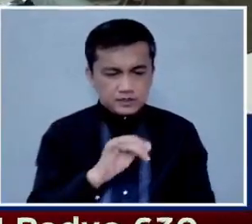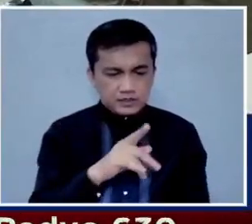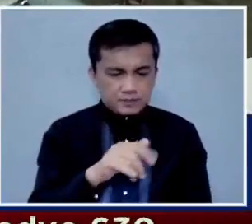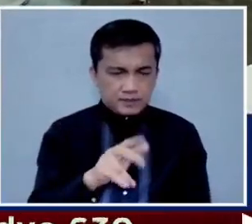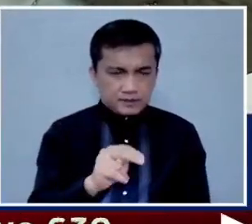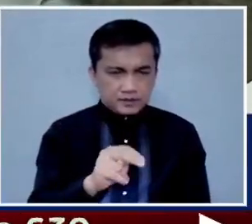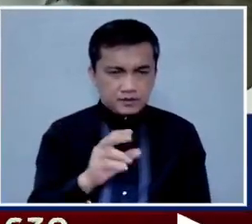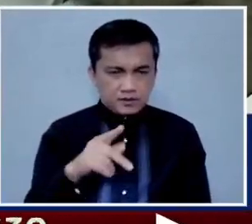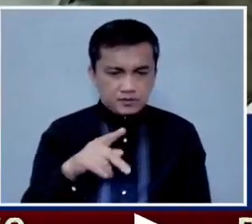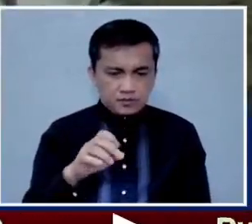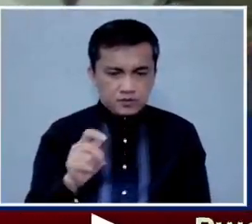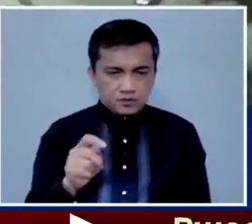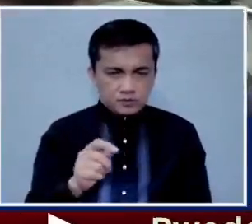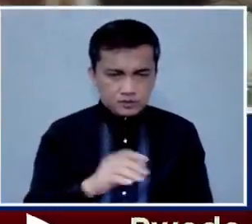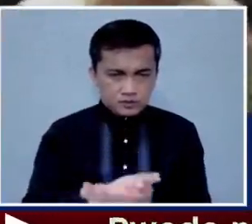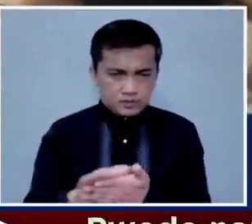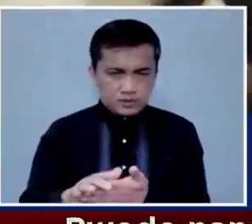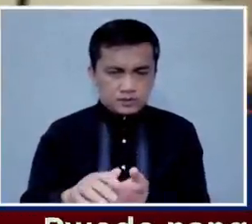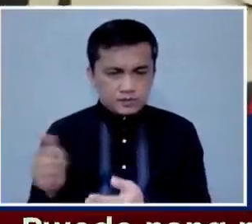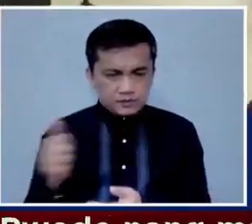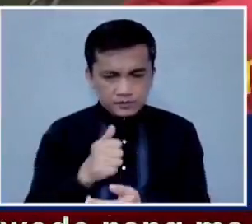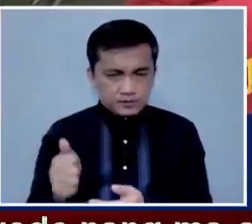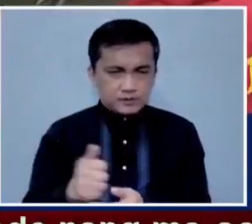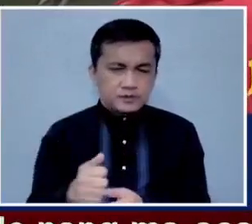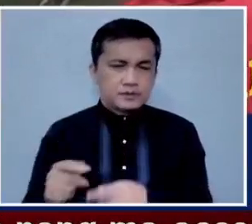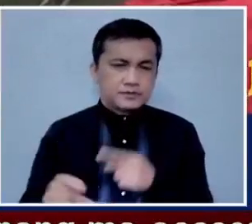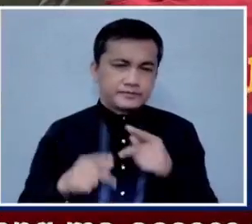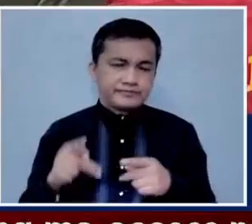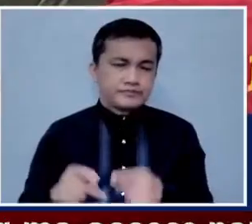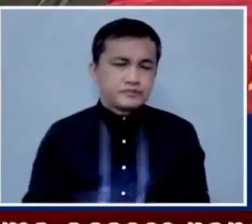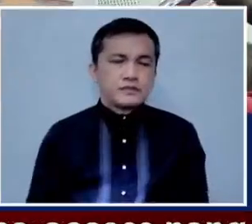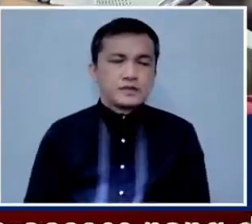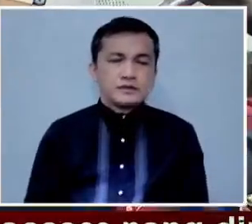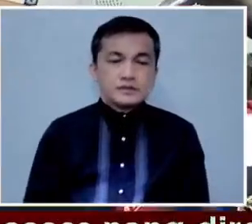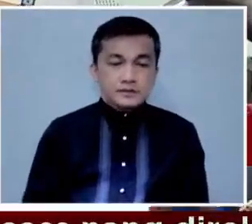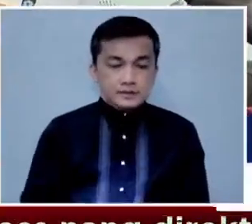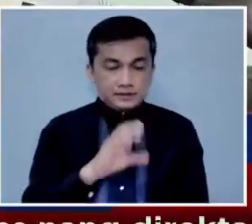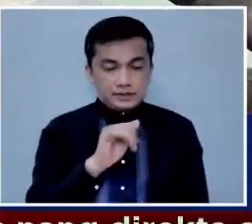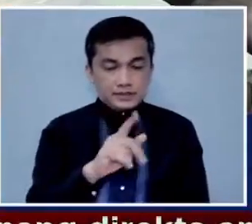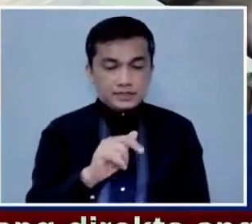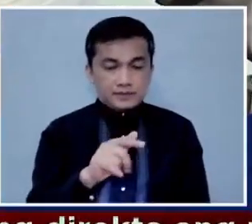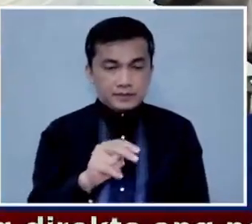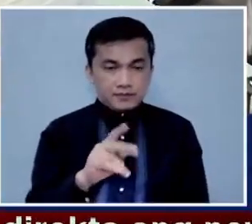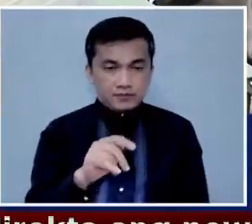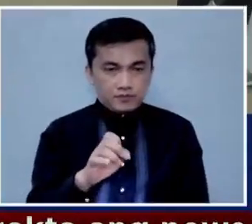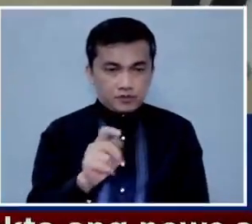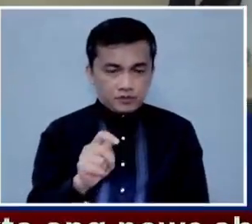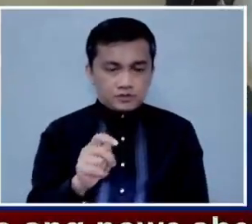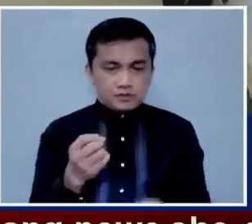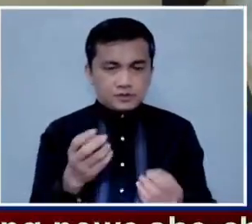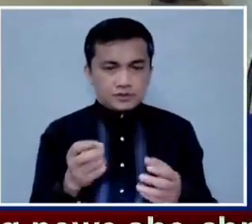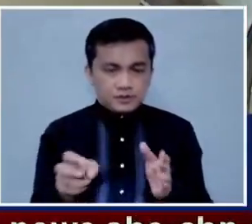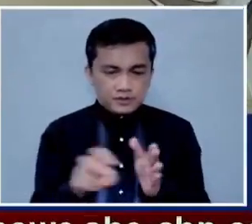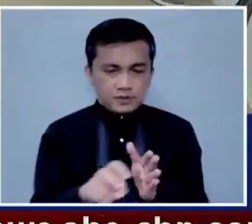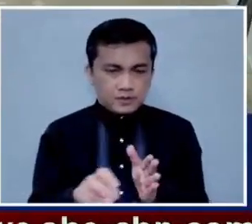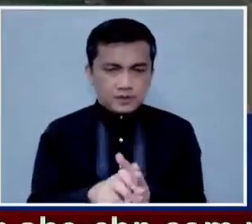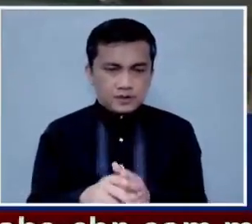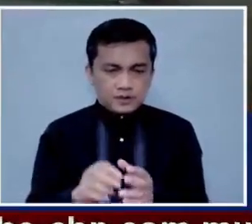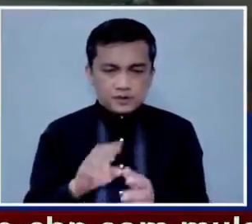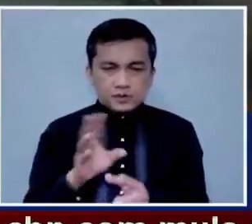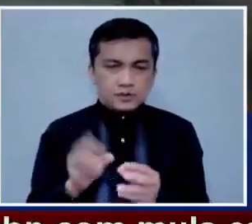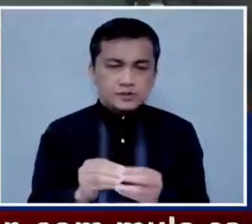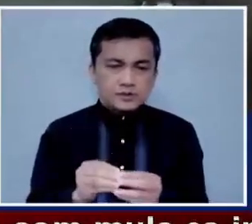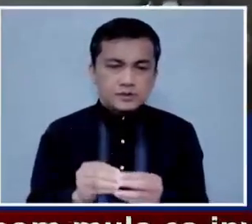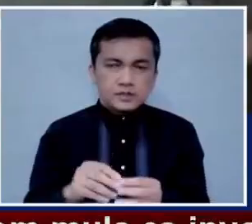na maisasaayos ang pagbiyahe ng mga pasahero. Sa Calapan Port, dumarami na rin ang mga pasahero na umaabot na hanggang sa